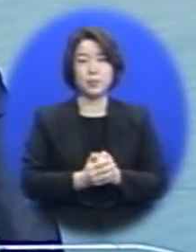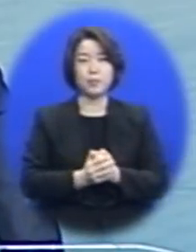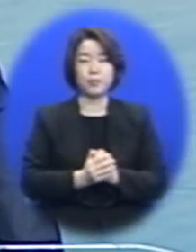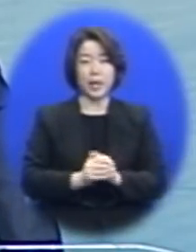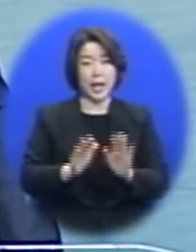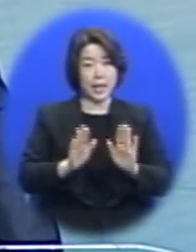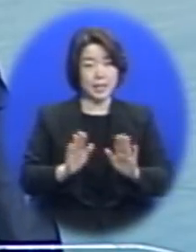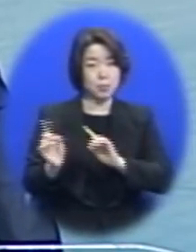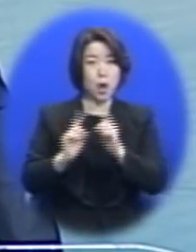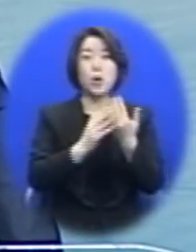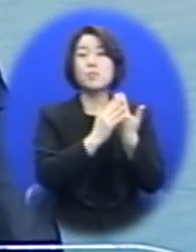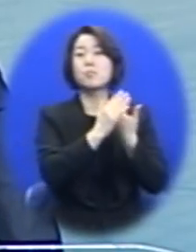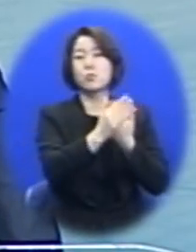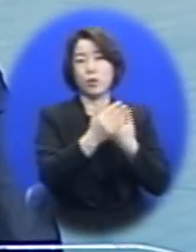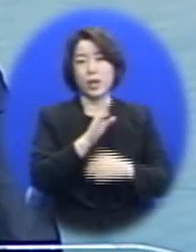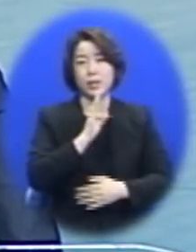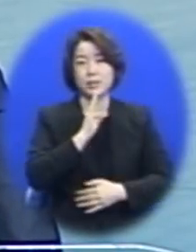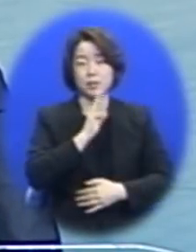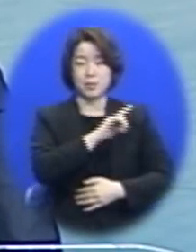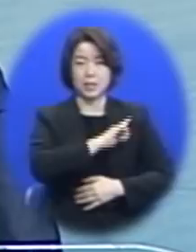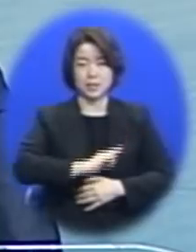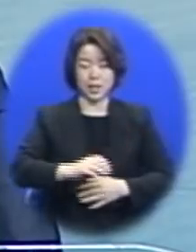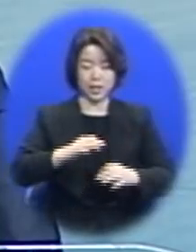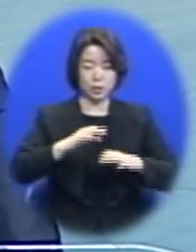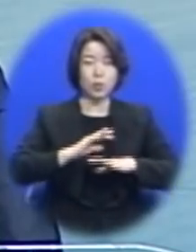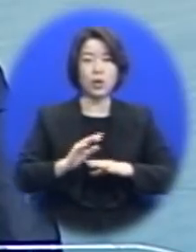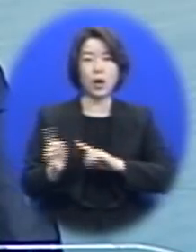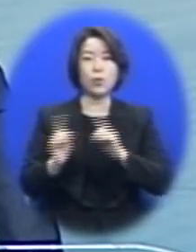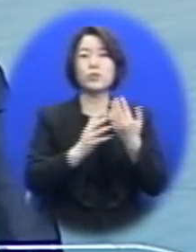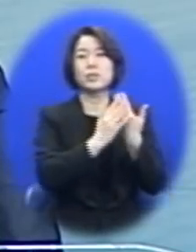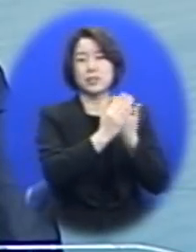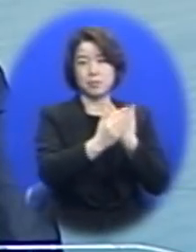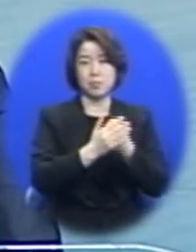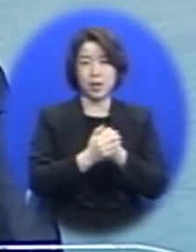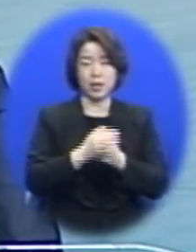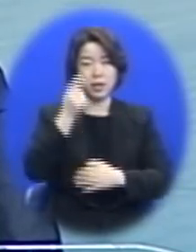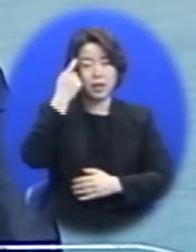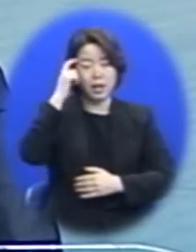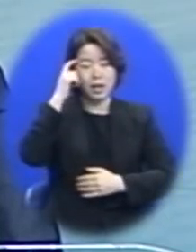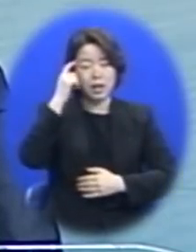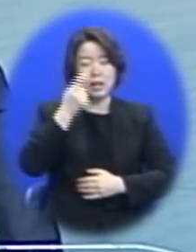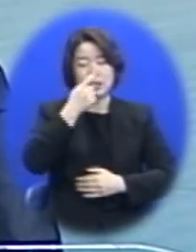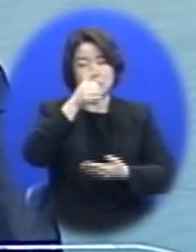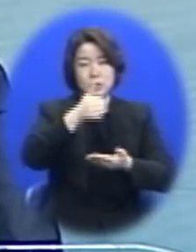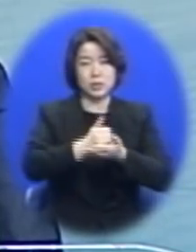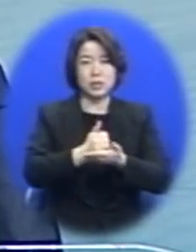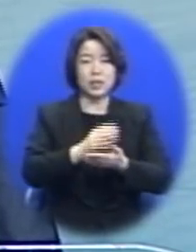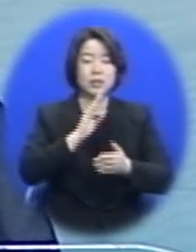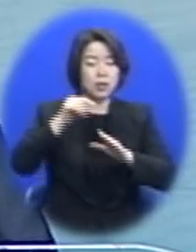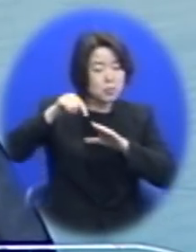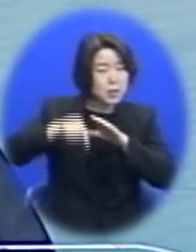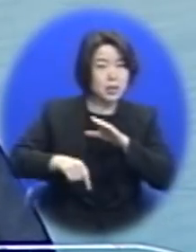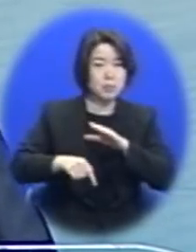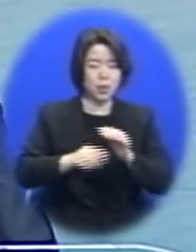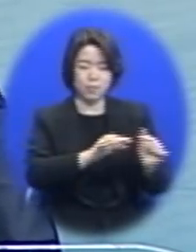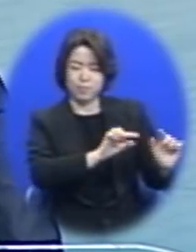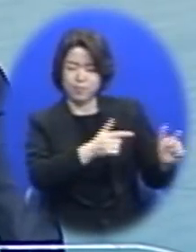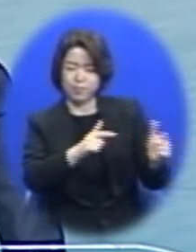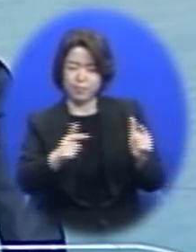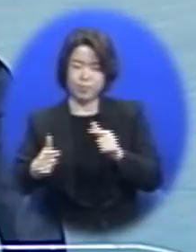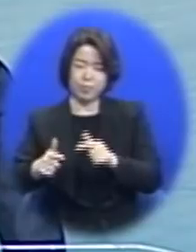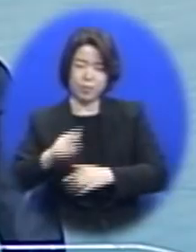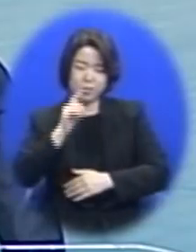이번 분기의 말로 가장 놀라운 지 패였다 죄의식이 너무나 기뻐 법 온갖 추악한 죄들을